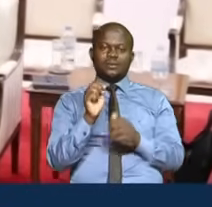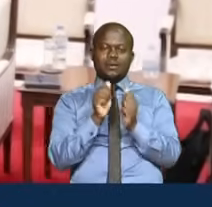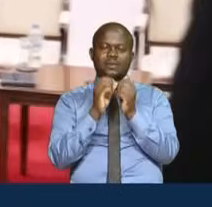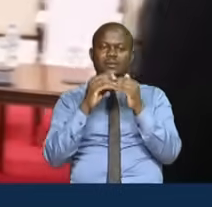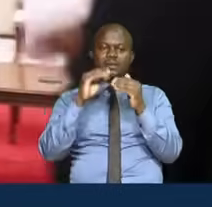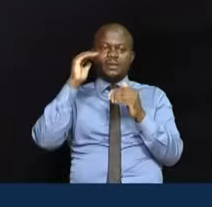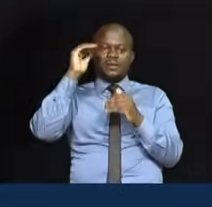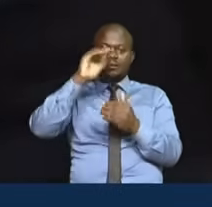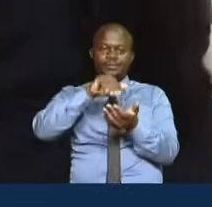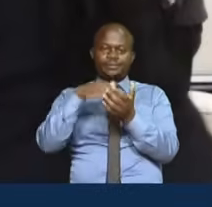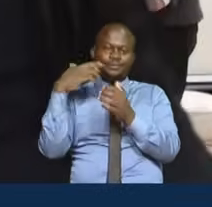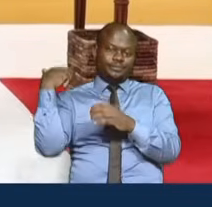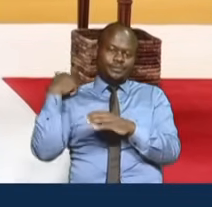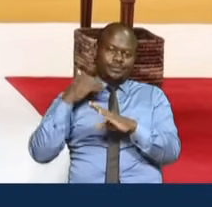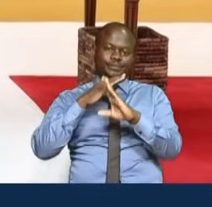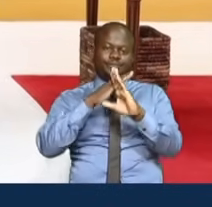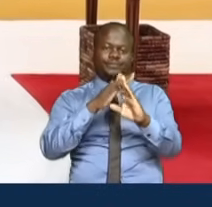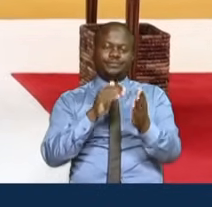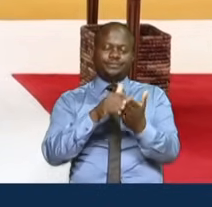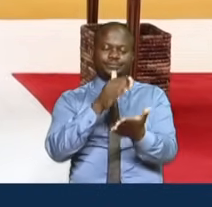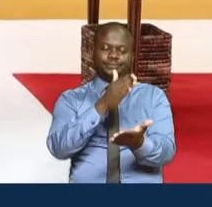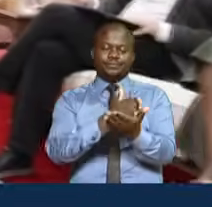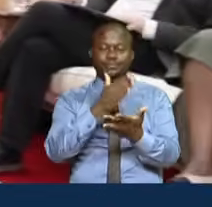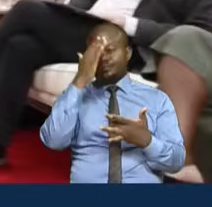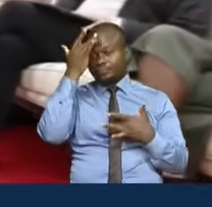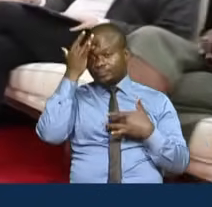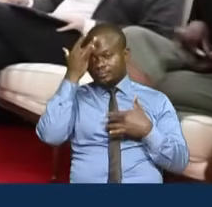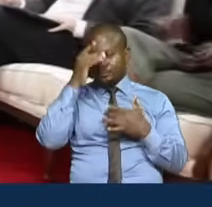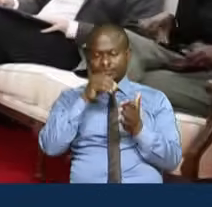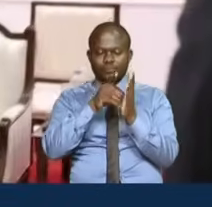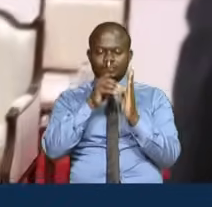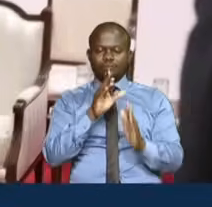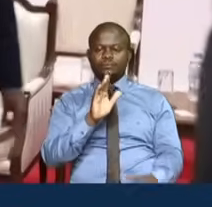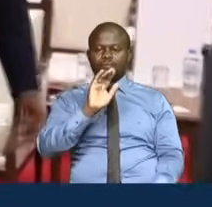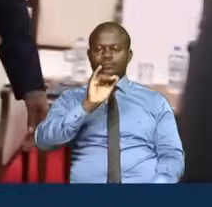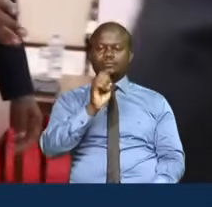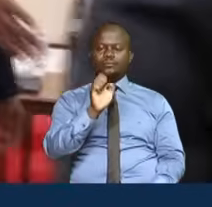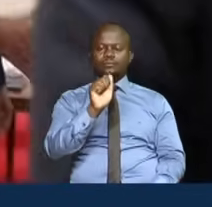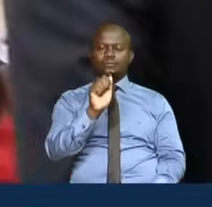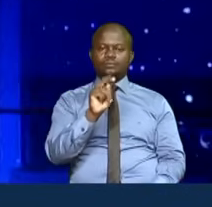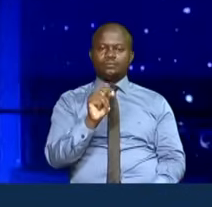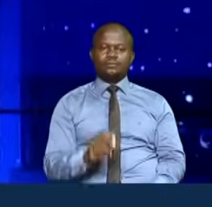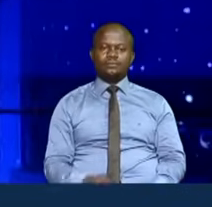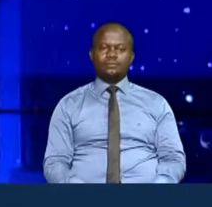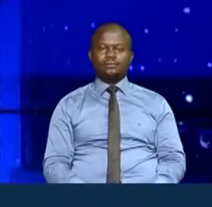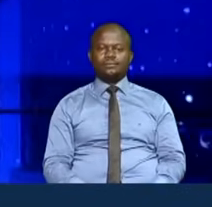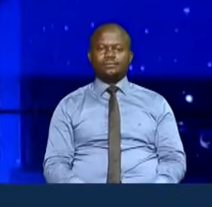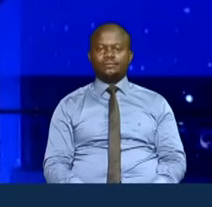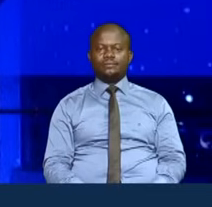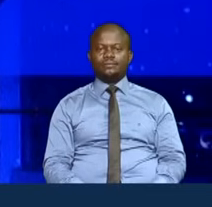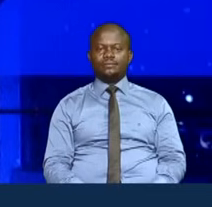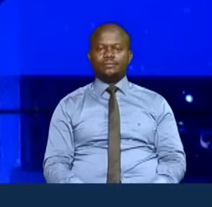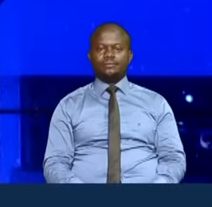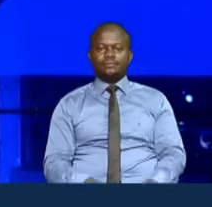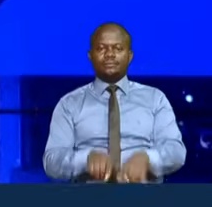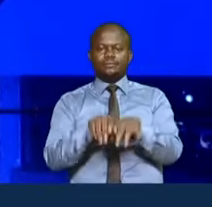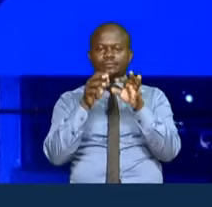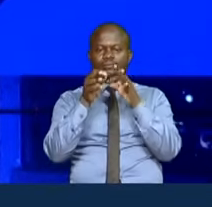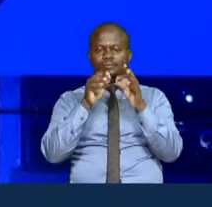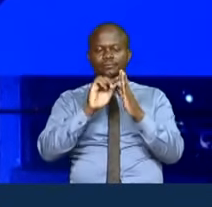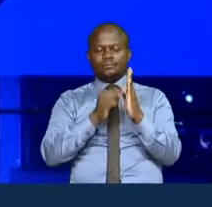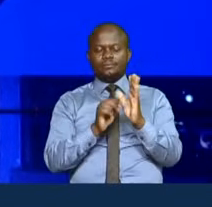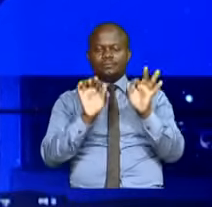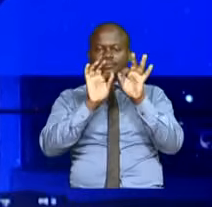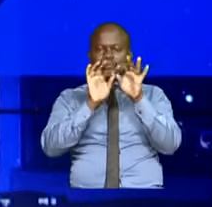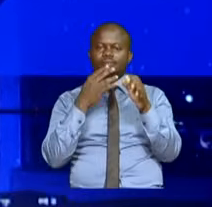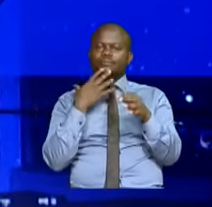w'ikigo gishinzwe kurwanya no gukumira indwara Dr Jean Kaseya. Uko nari mbikomeje mu ngingo z'ingenzi kuri